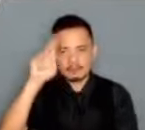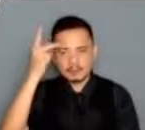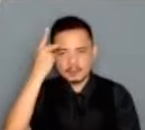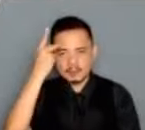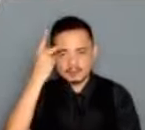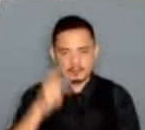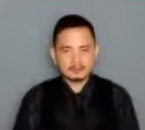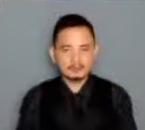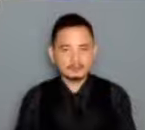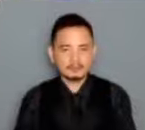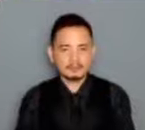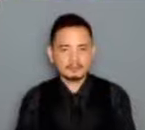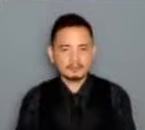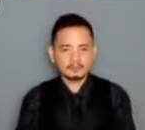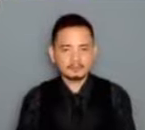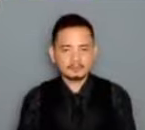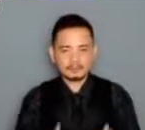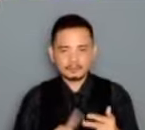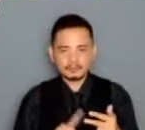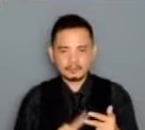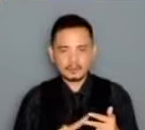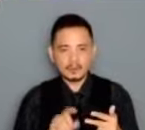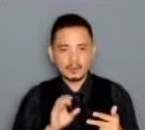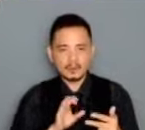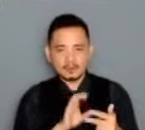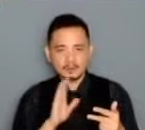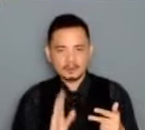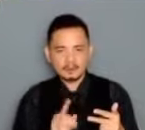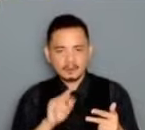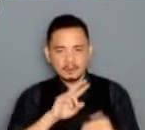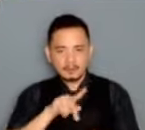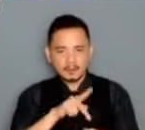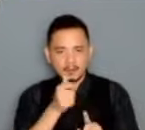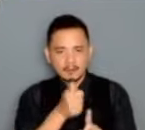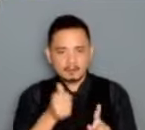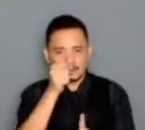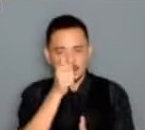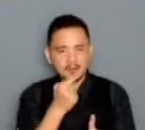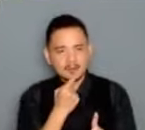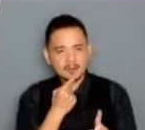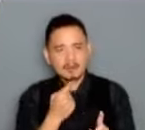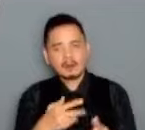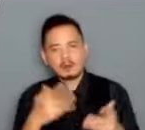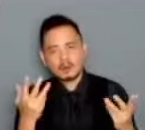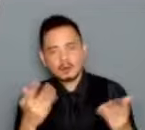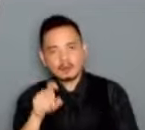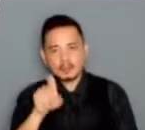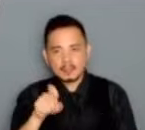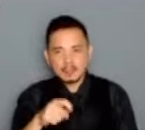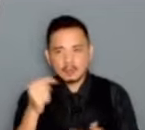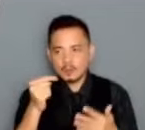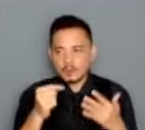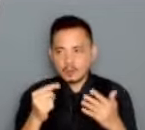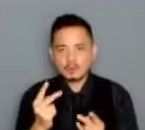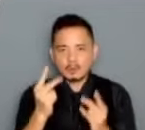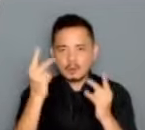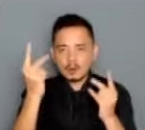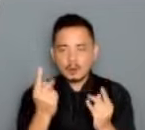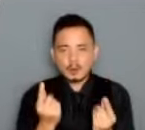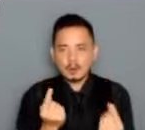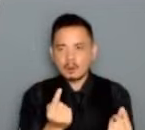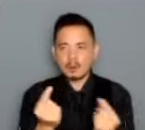ang National President ng PTA Philippines. Marami na raw kasi silang nakasala na gagawin at proposals. Ilang busy presidente na rin ang